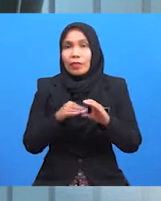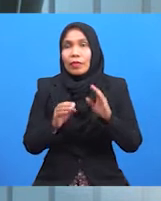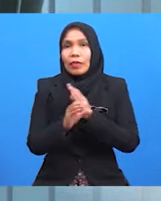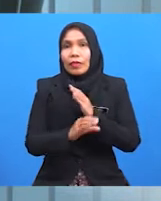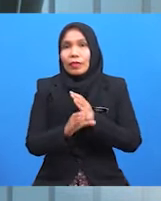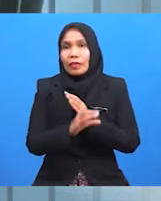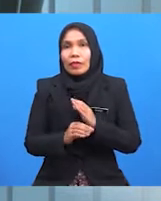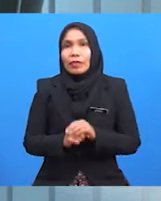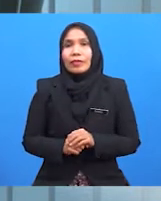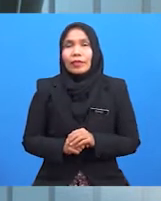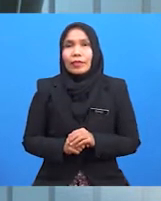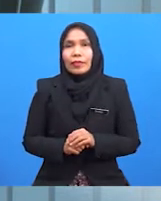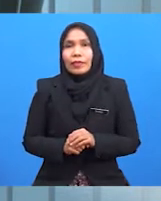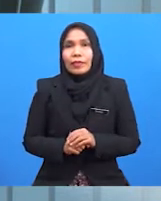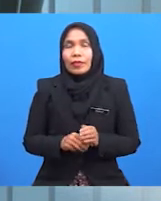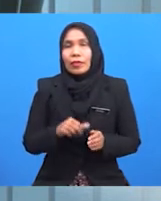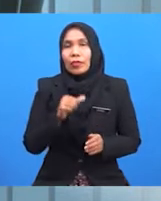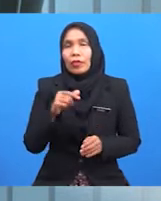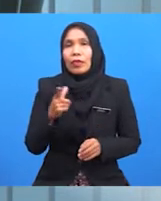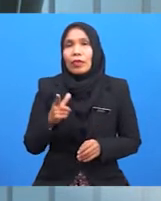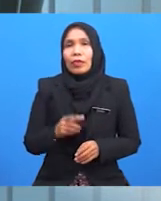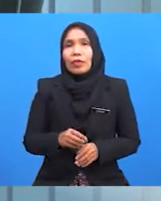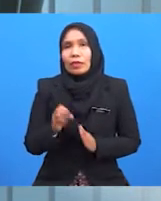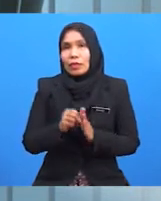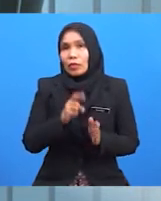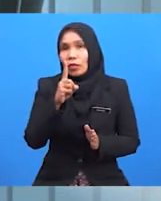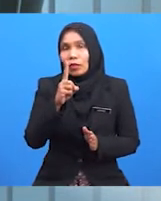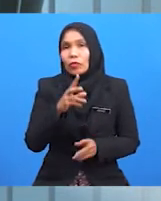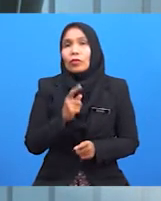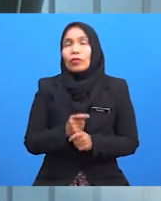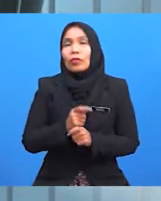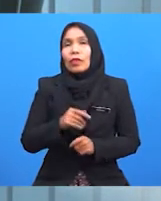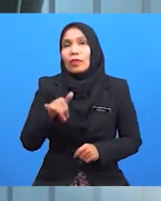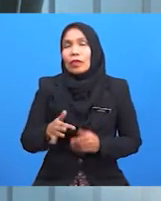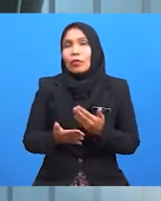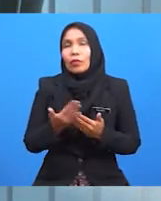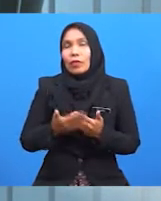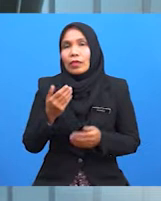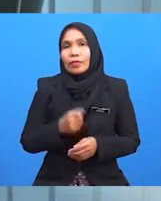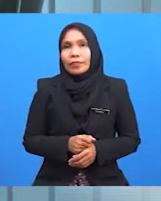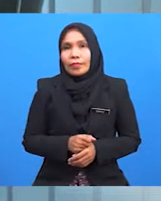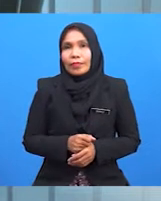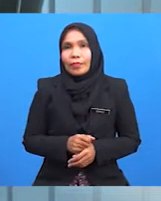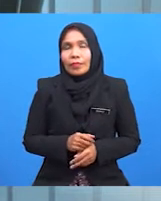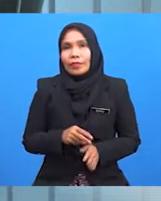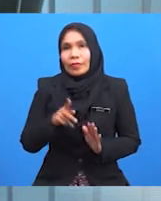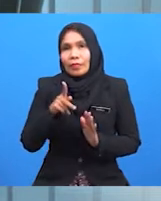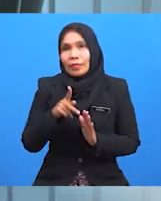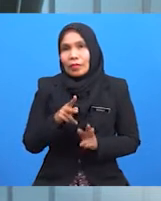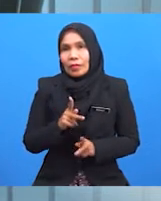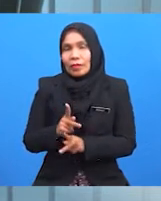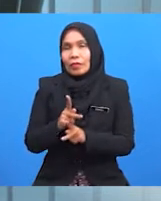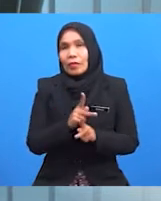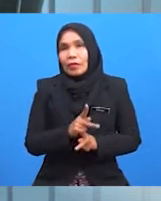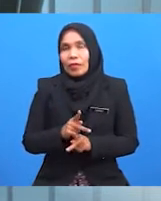negara bukanlah sesuatu tugas yang mudah. Pengawalan perlu dilakukan terhadap semua